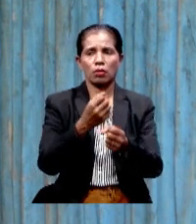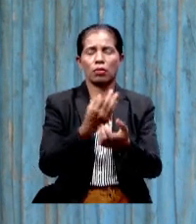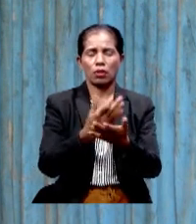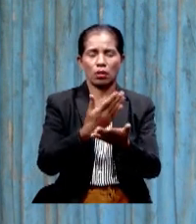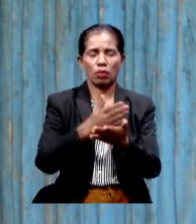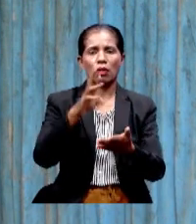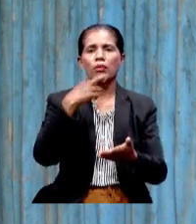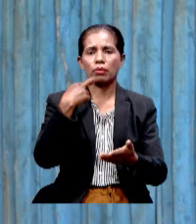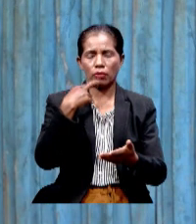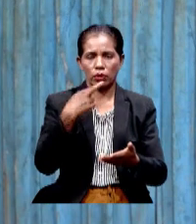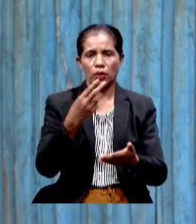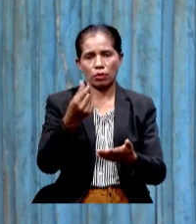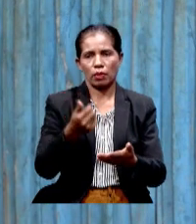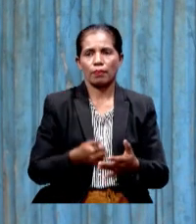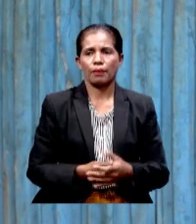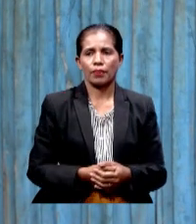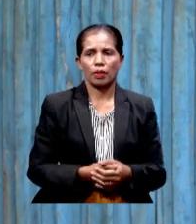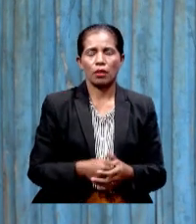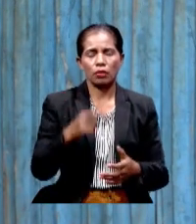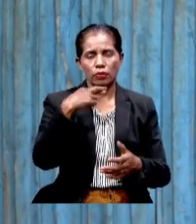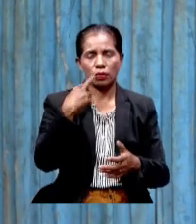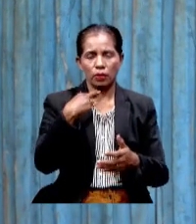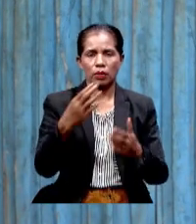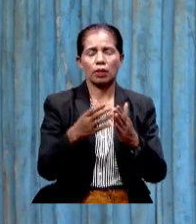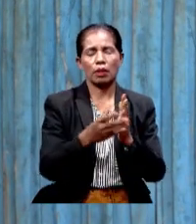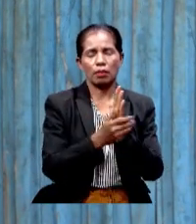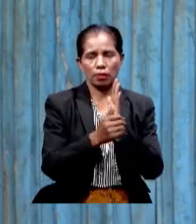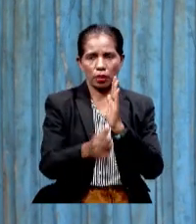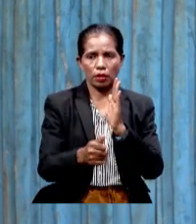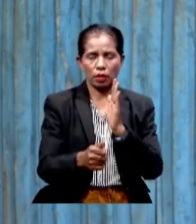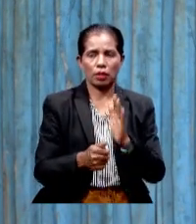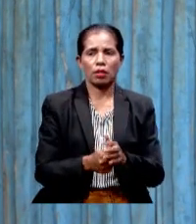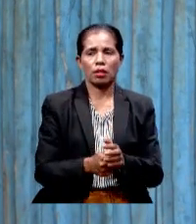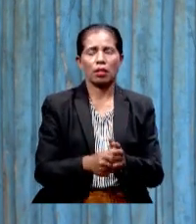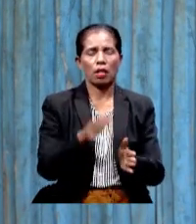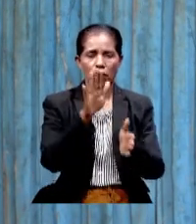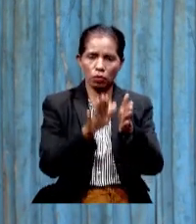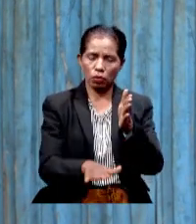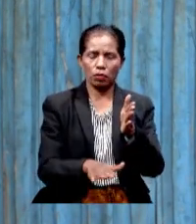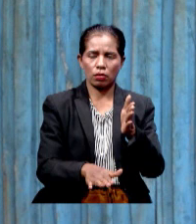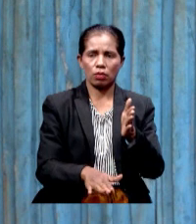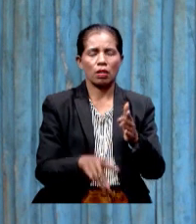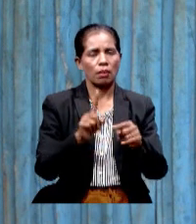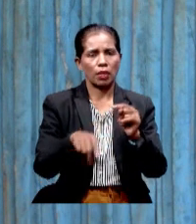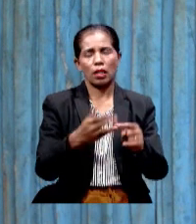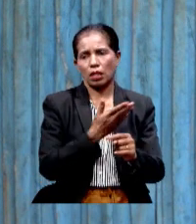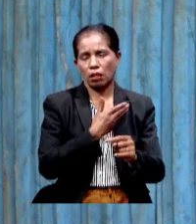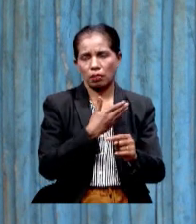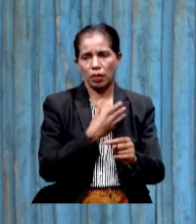fos fos mina buat cerne hatu fulin para ansa ami kou ki